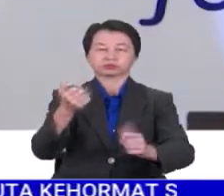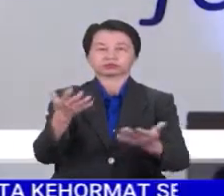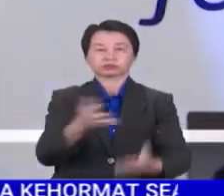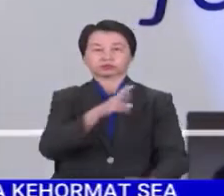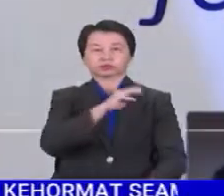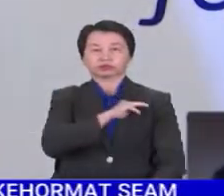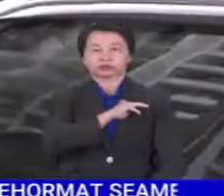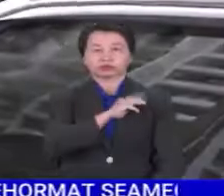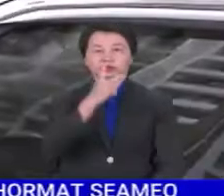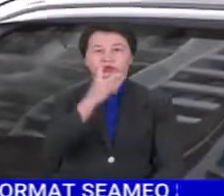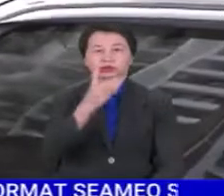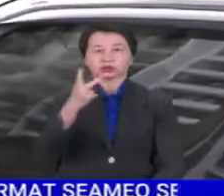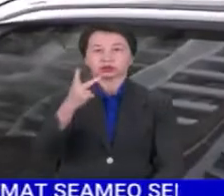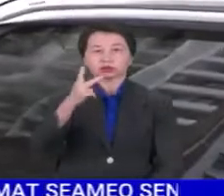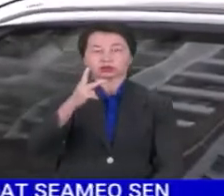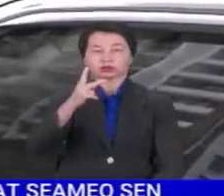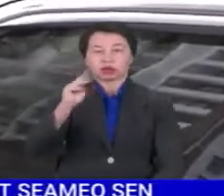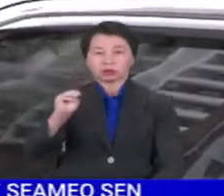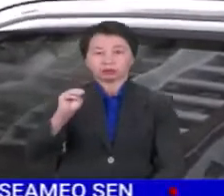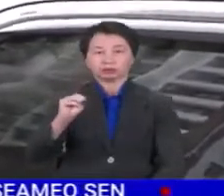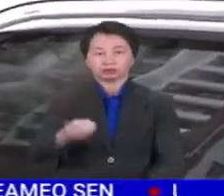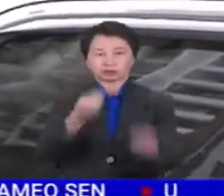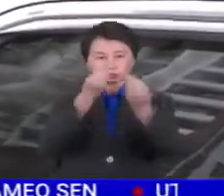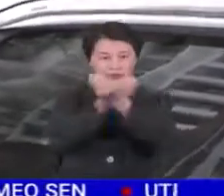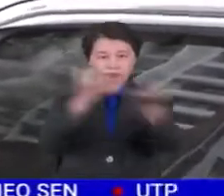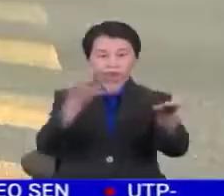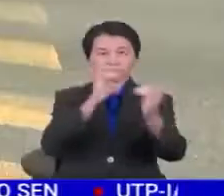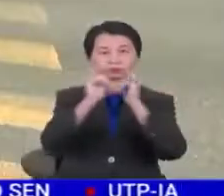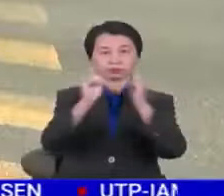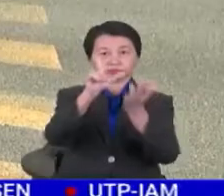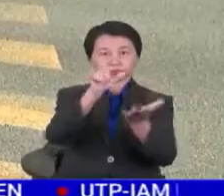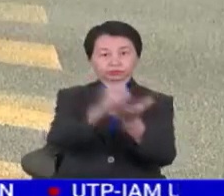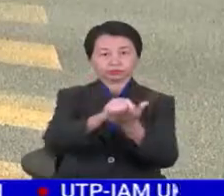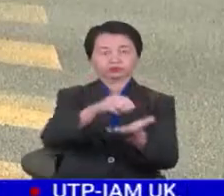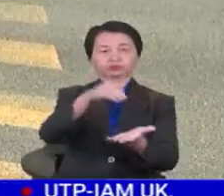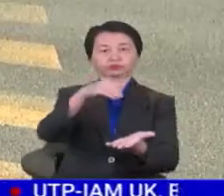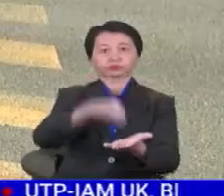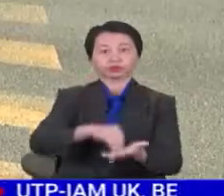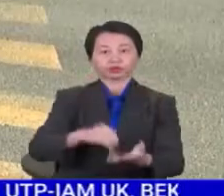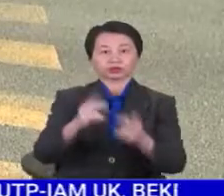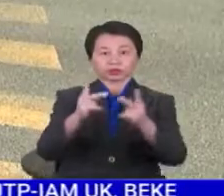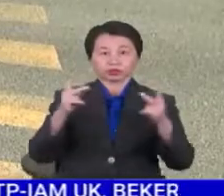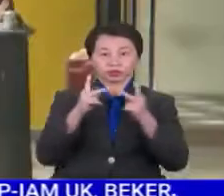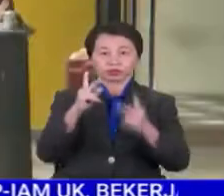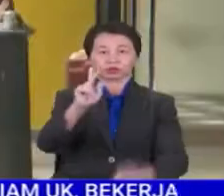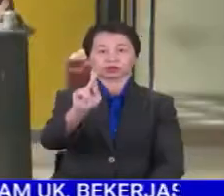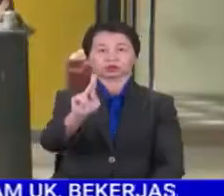Menteri Kesihatan Khairi Jamaluddin mengumumkan demikian dalam sidang media khas di Ibu Negara.